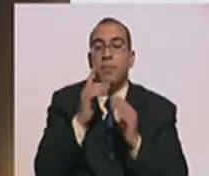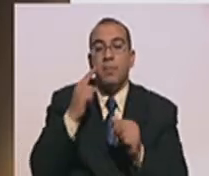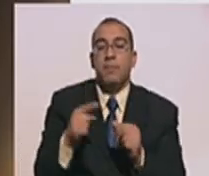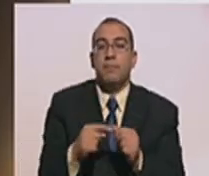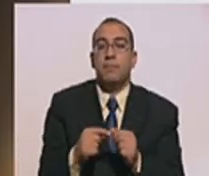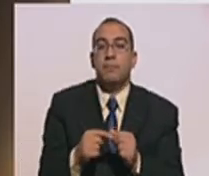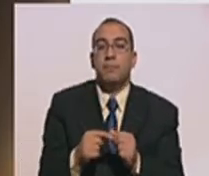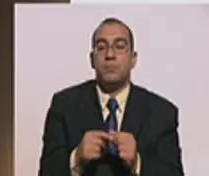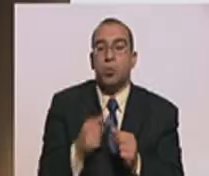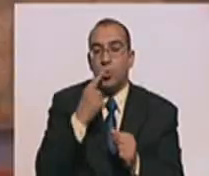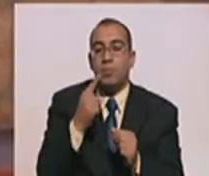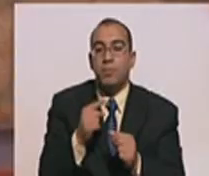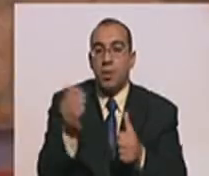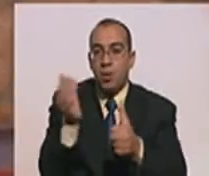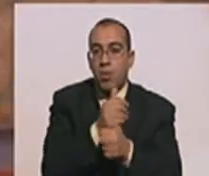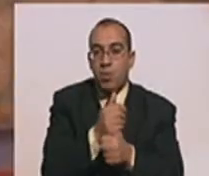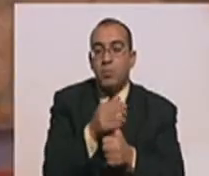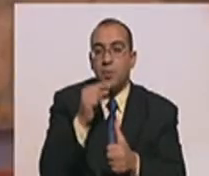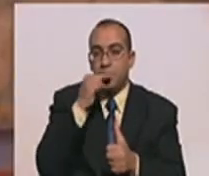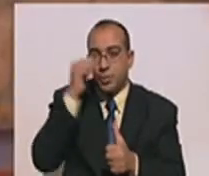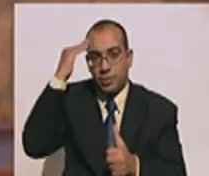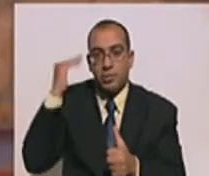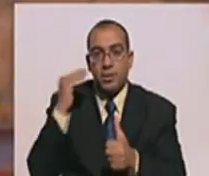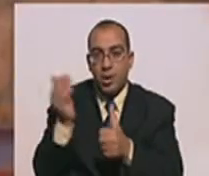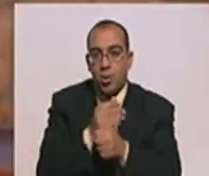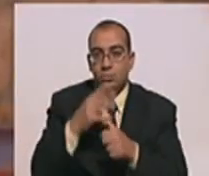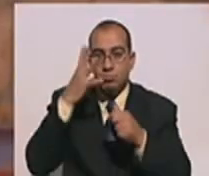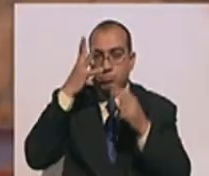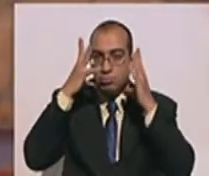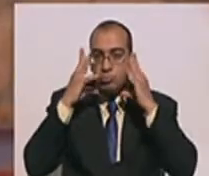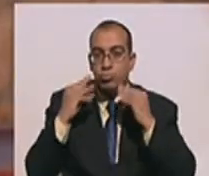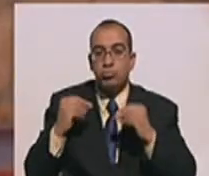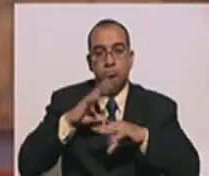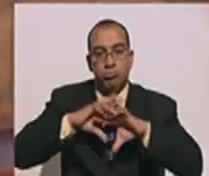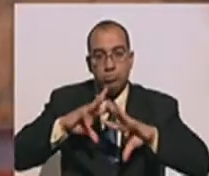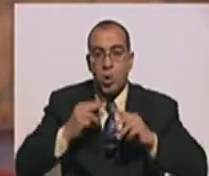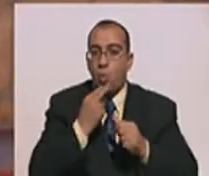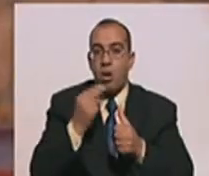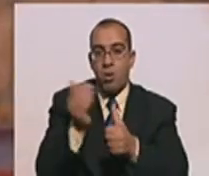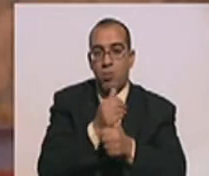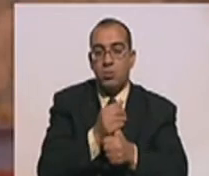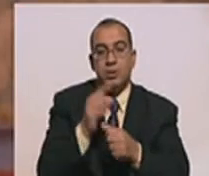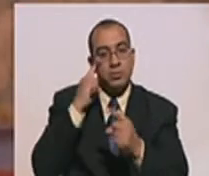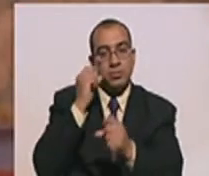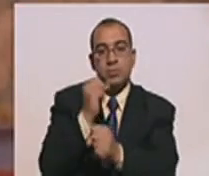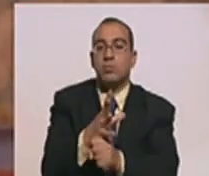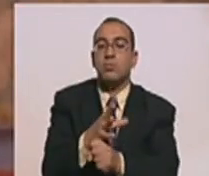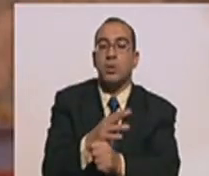طيب، إذا كانت متزوجة وتتزين هذه الزينة لزوجها فلا